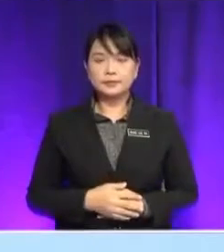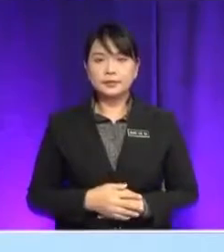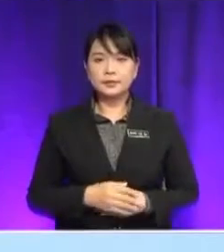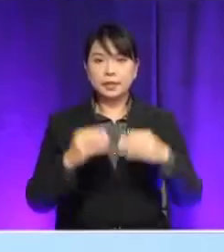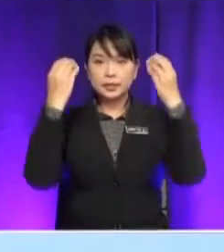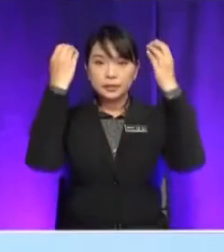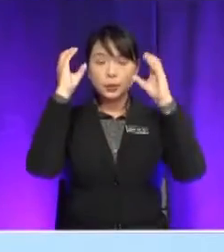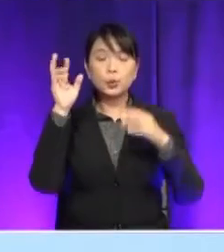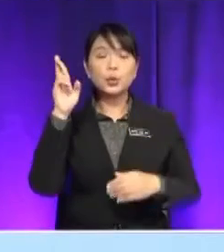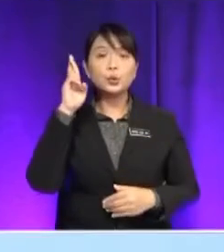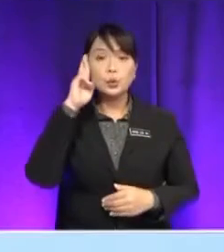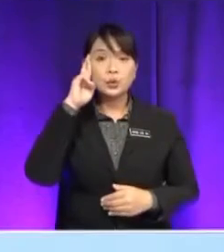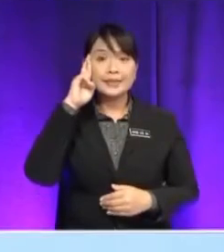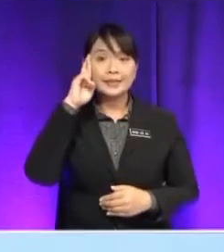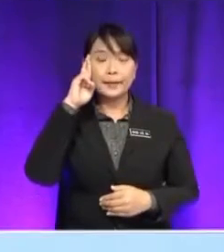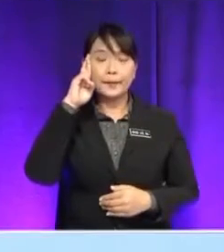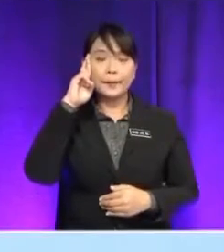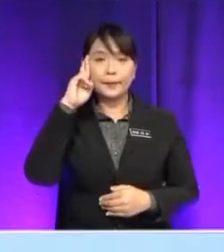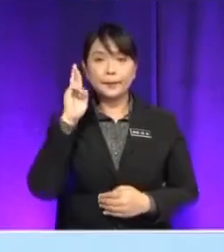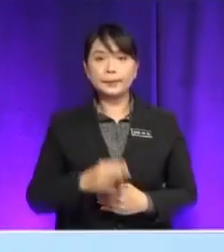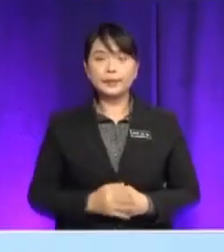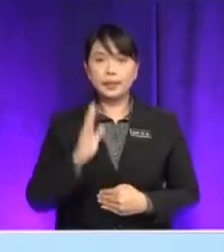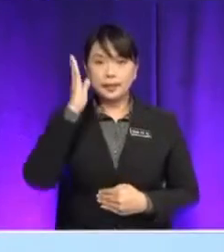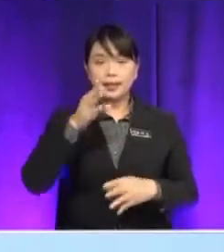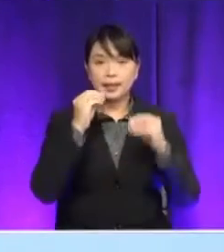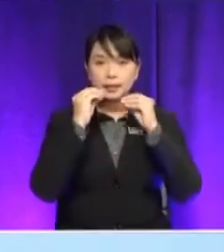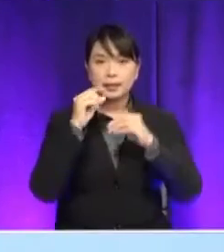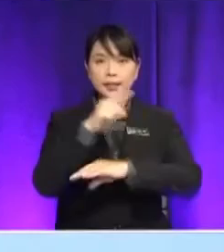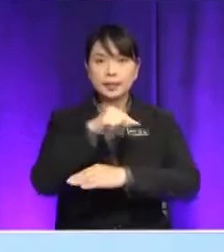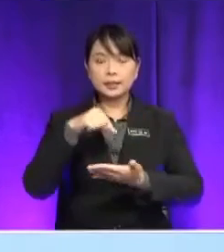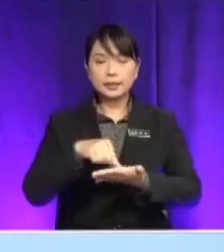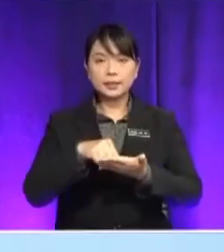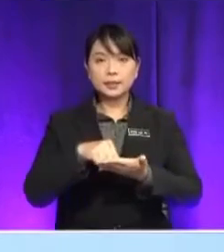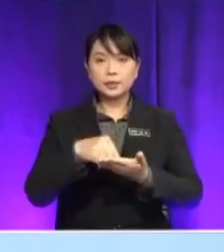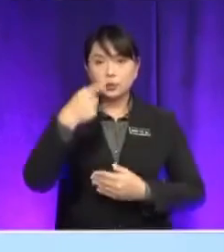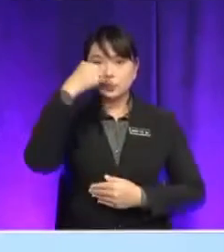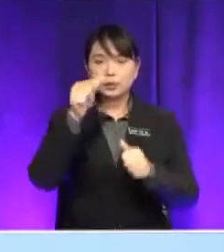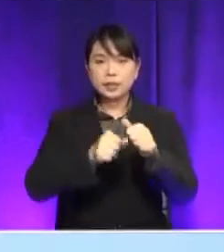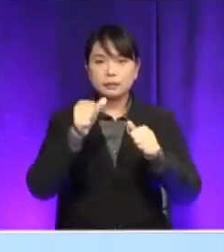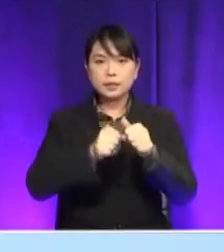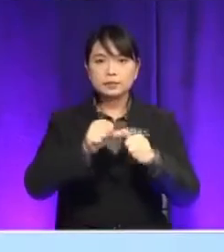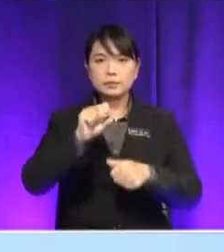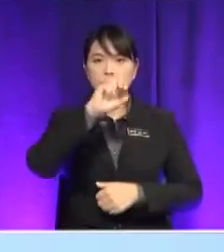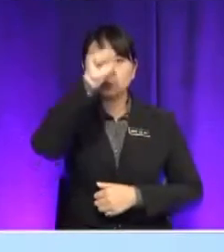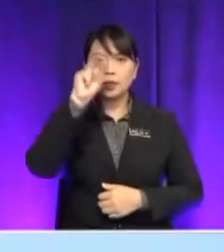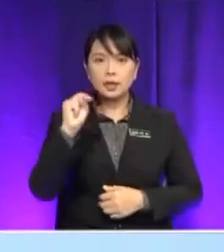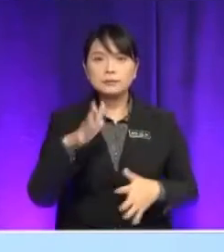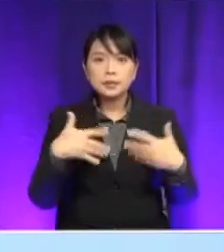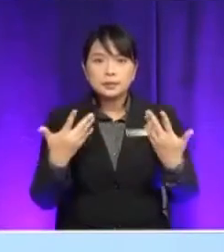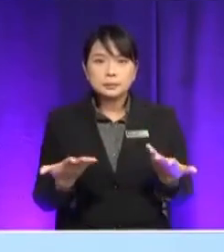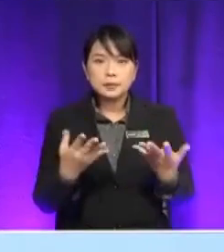tambahan ini ramai Tak sabar sabar macam mana gitu nanti ke setiap soalan tapi katanya cek juga